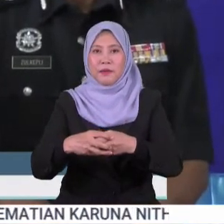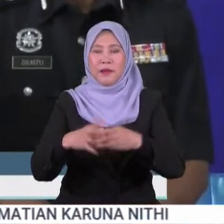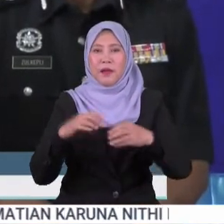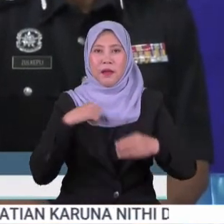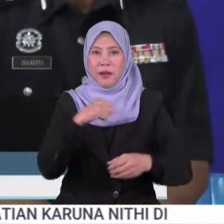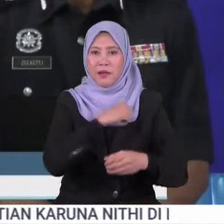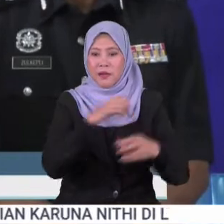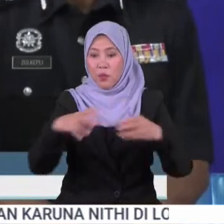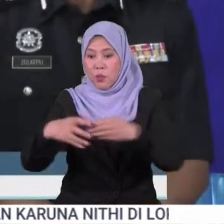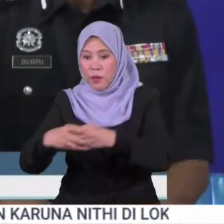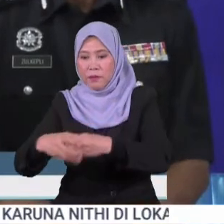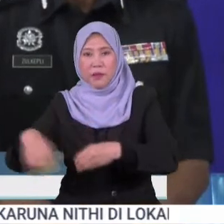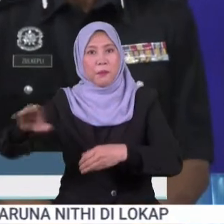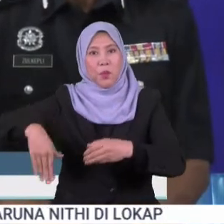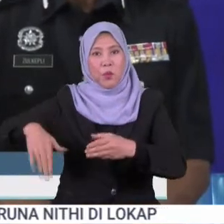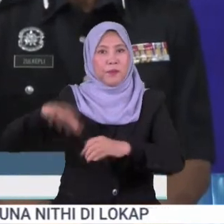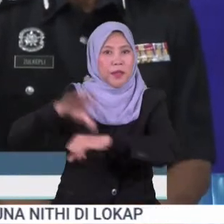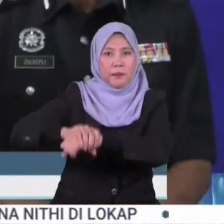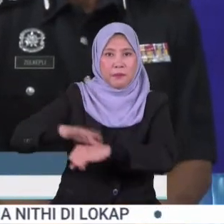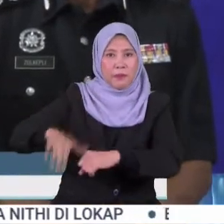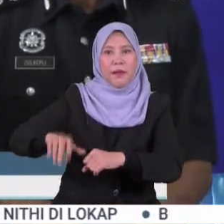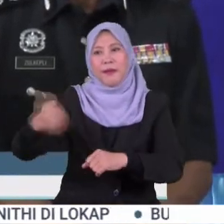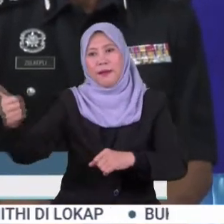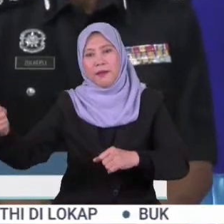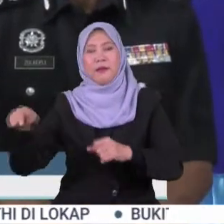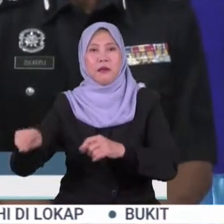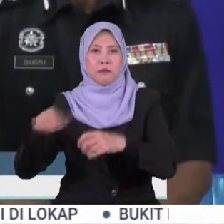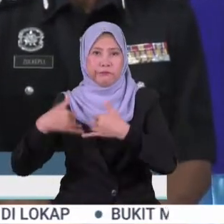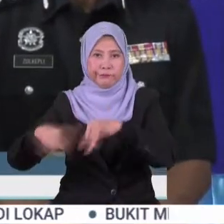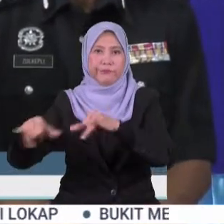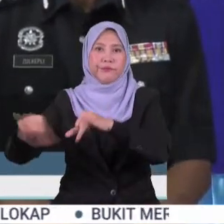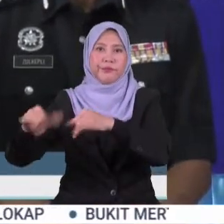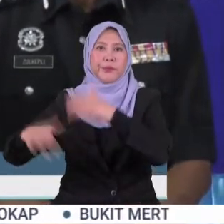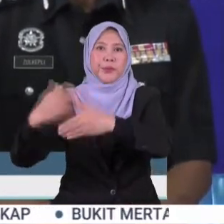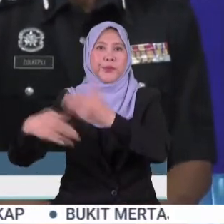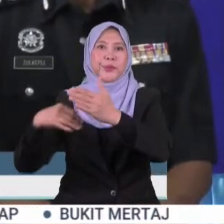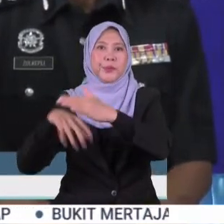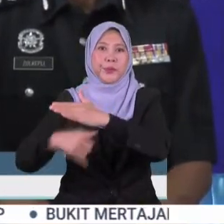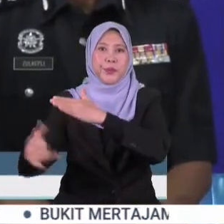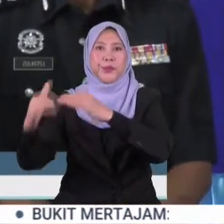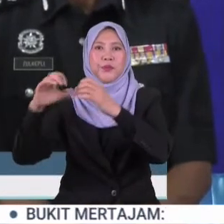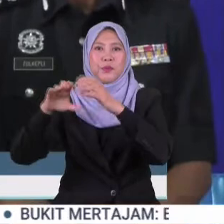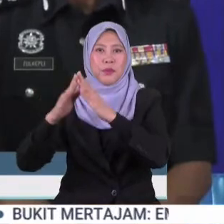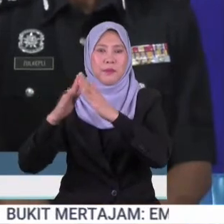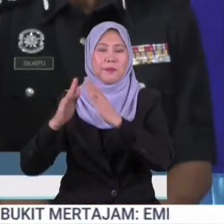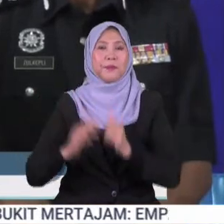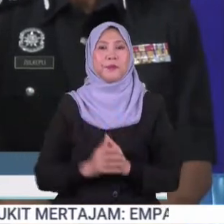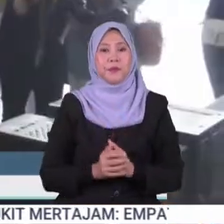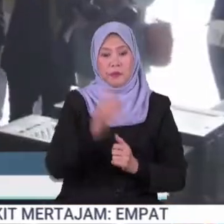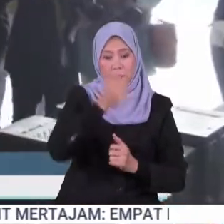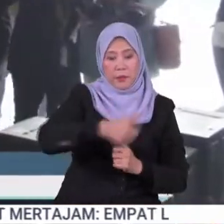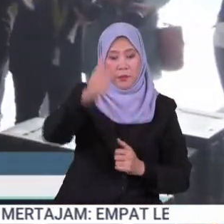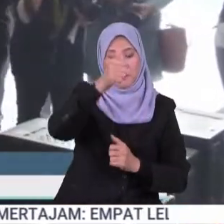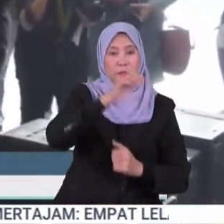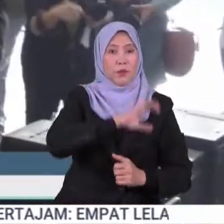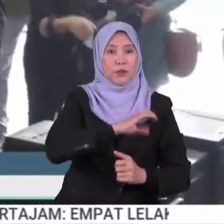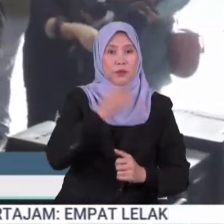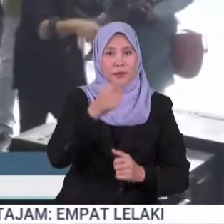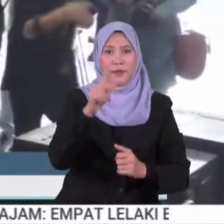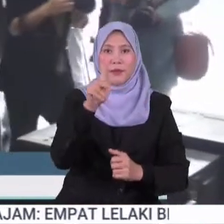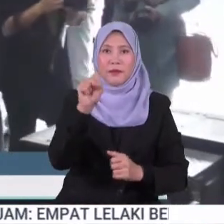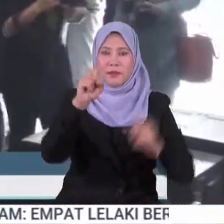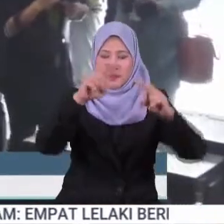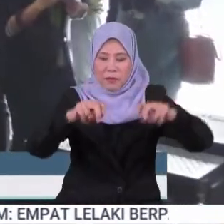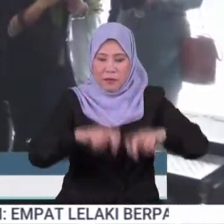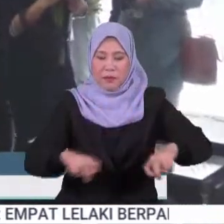ahli-ahli kumpulan yang belum ditangkap. Bercakap dalam sidang media di Kota Kinabalu, Datuk Jauteh berkata kes disiasat